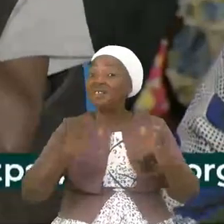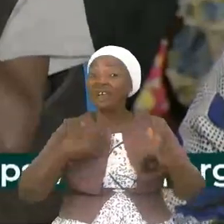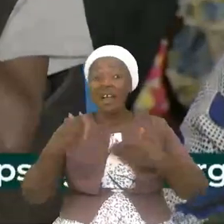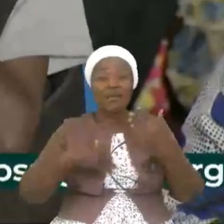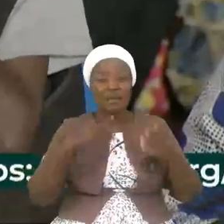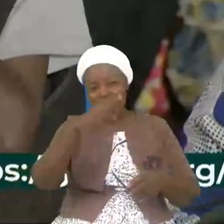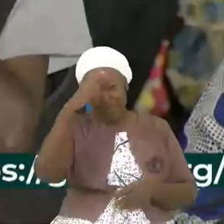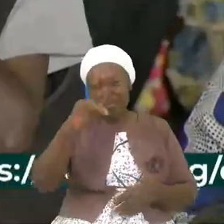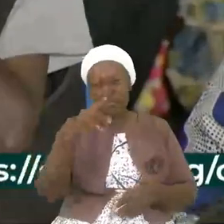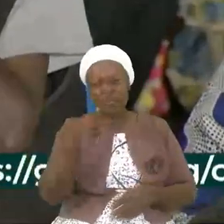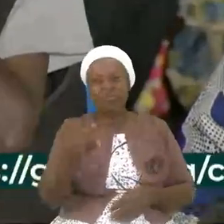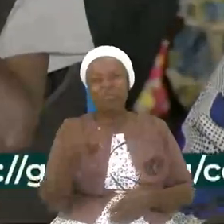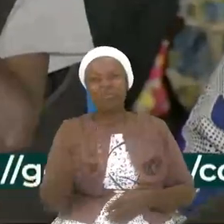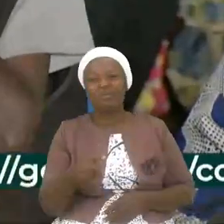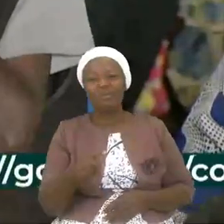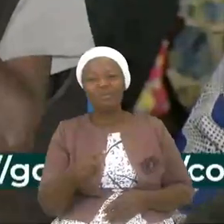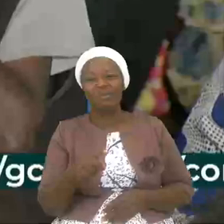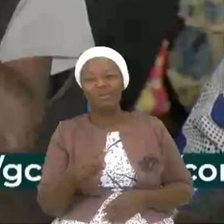réjouit à cause de vous.